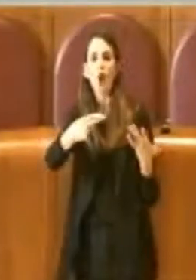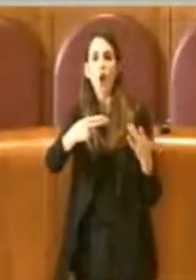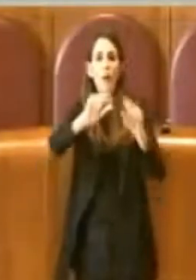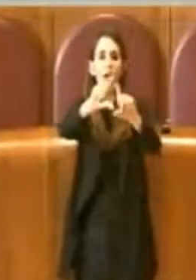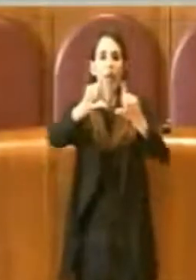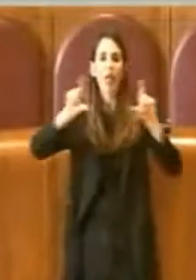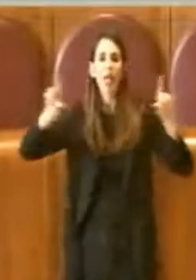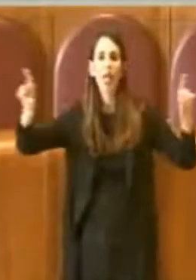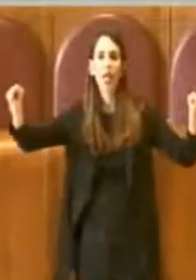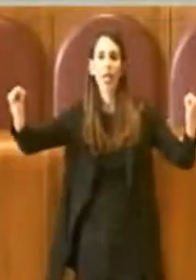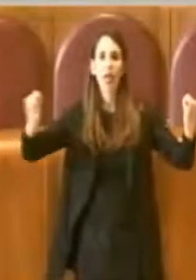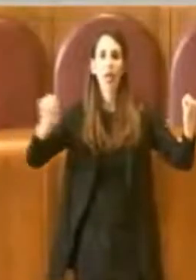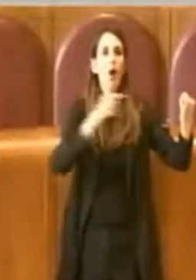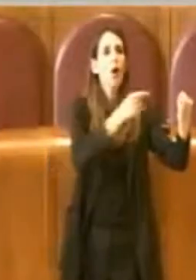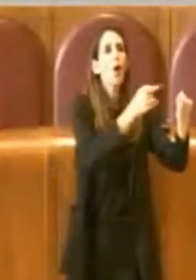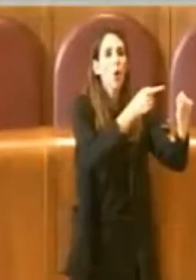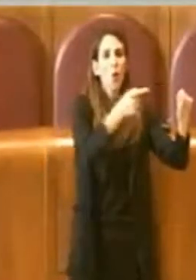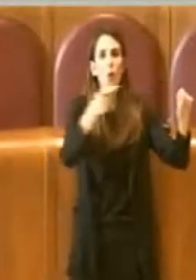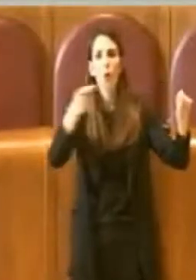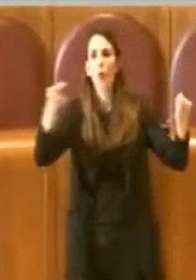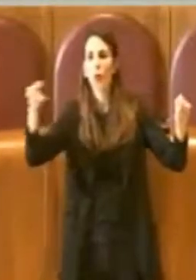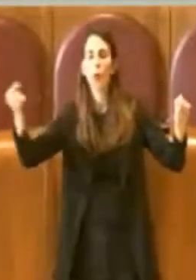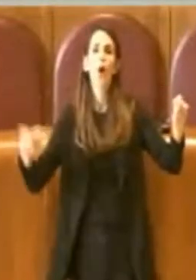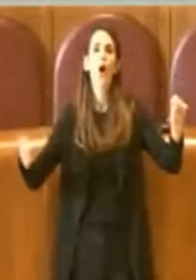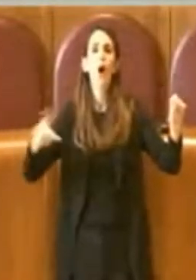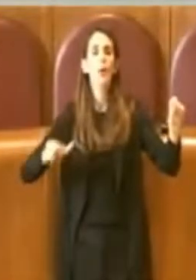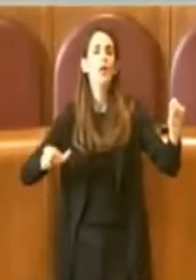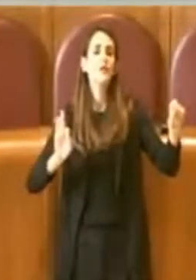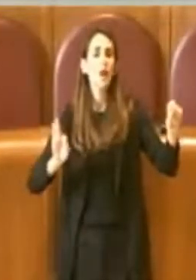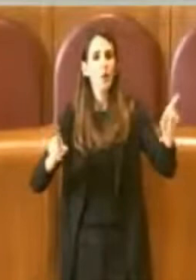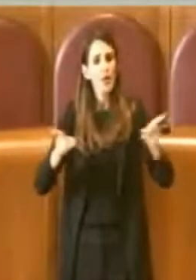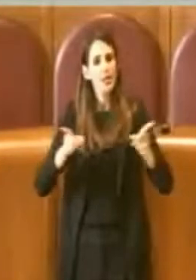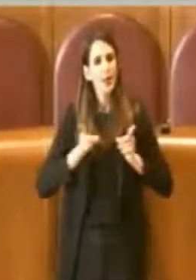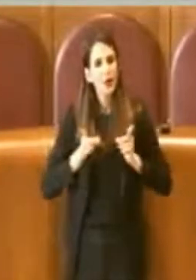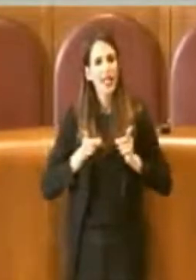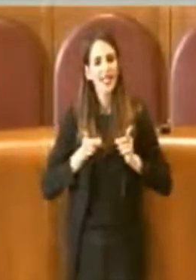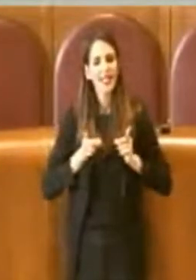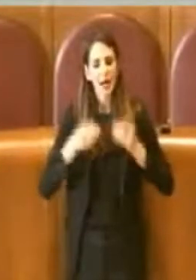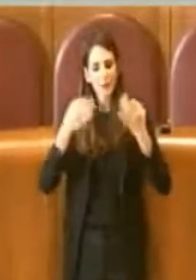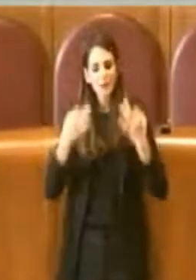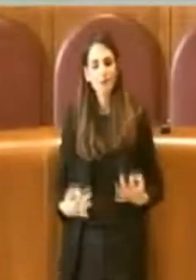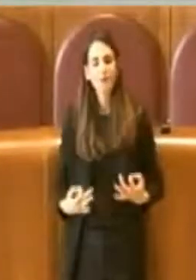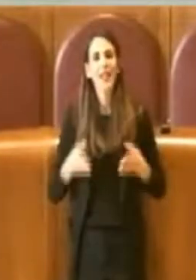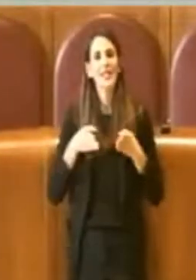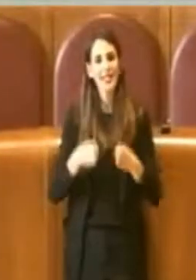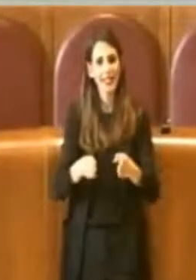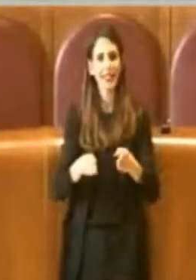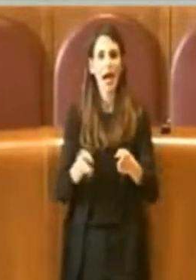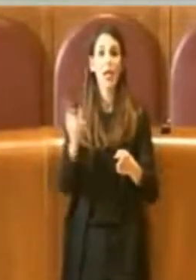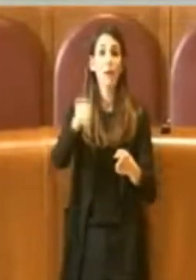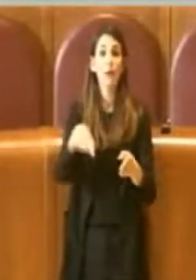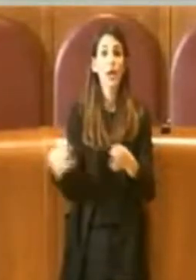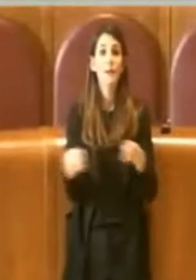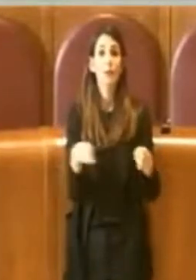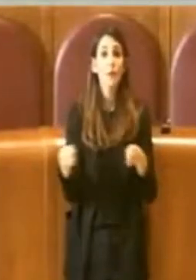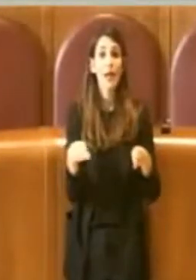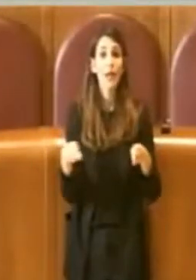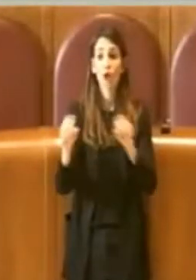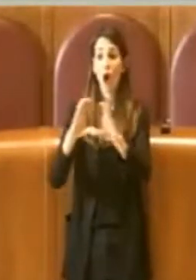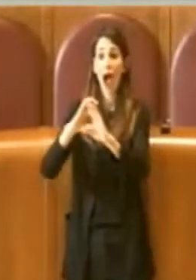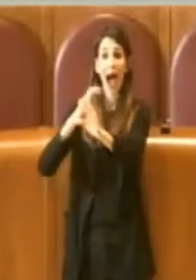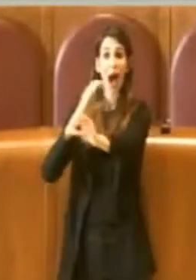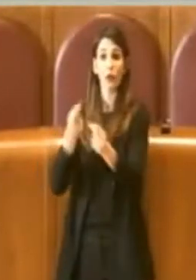della sicurezza stradale è un tema trasversale. Faccio sicurezza stradale anche quando acquisto un autobus, ne abbiamo